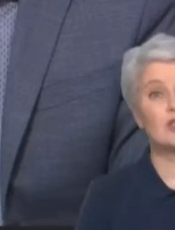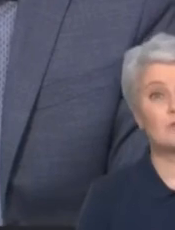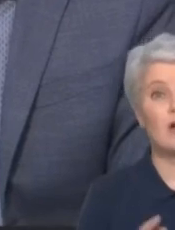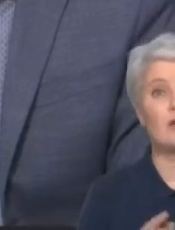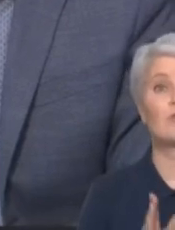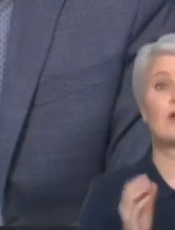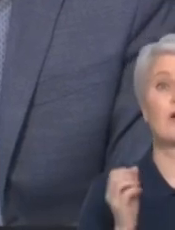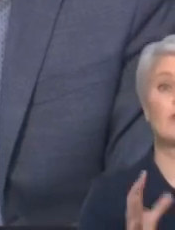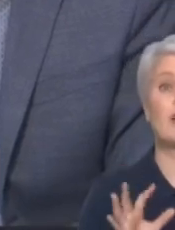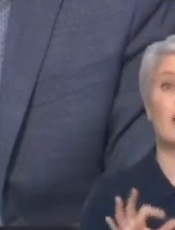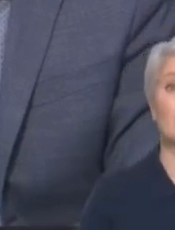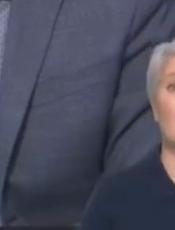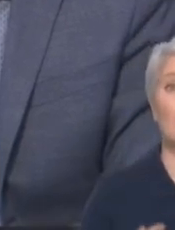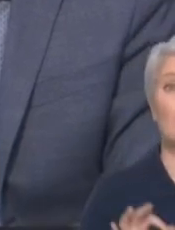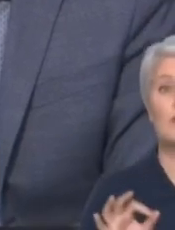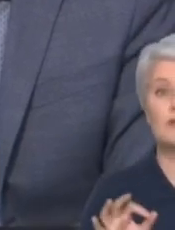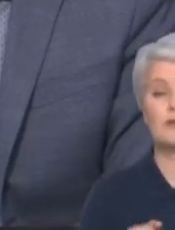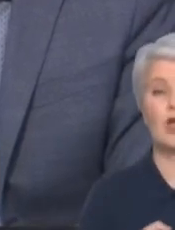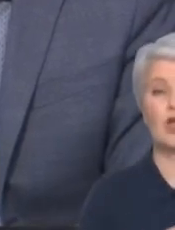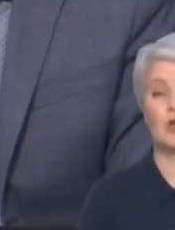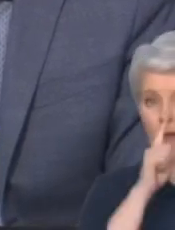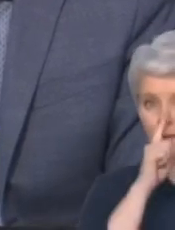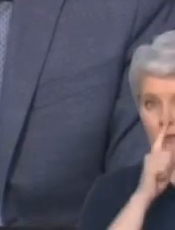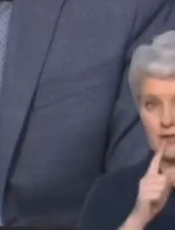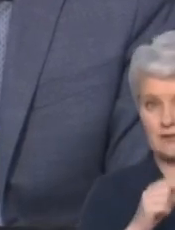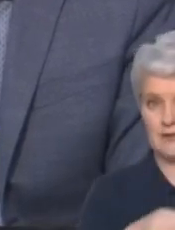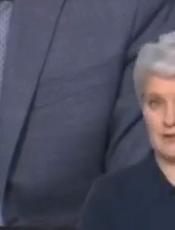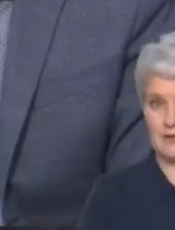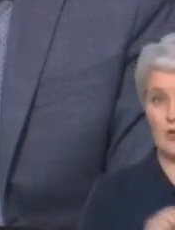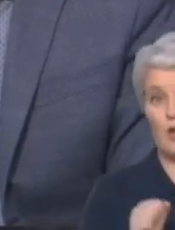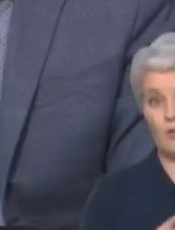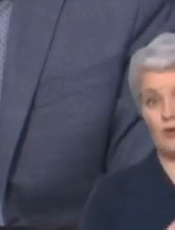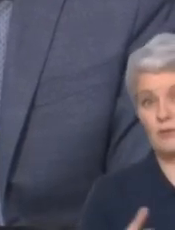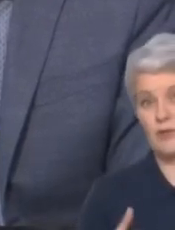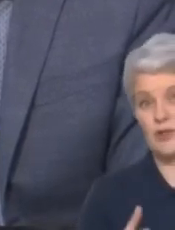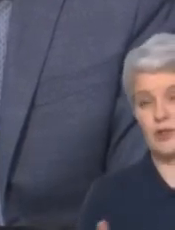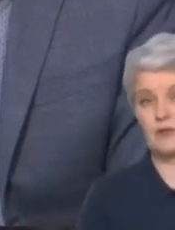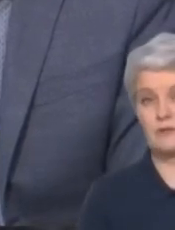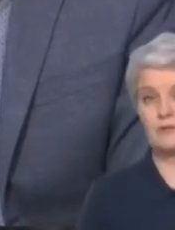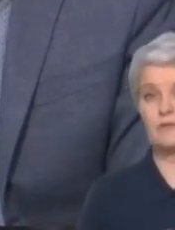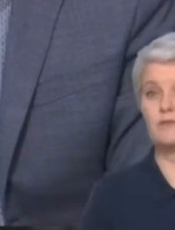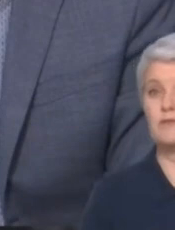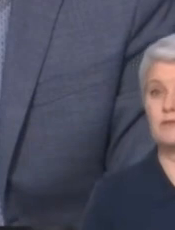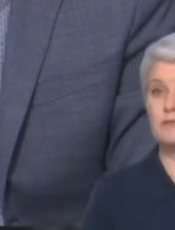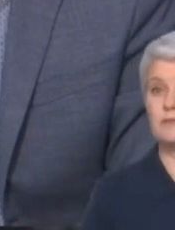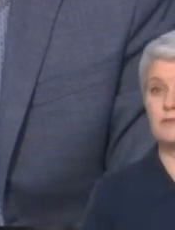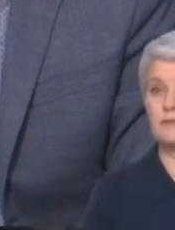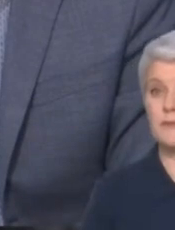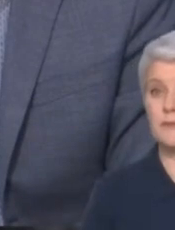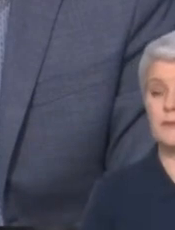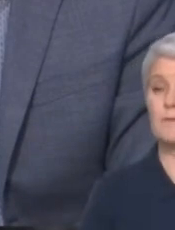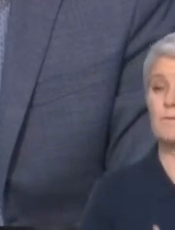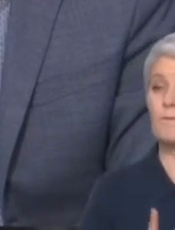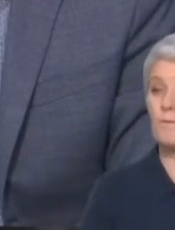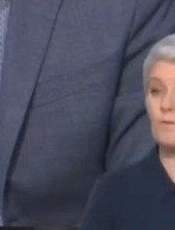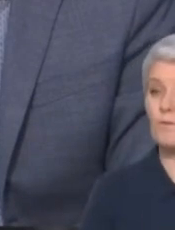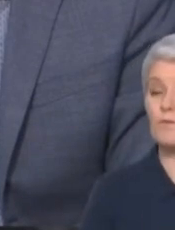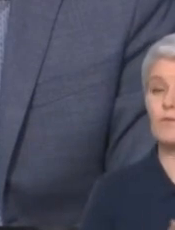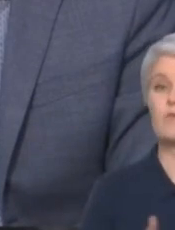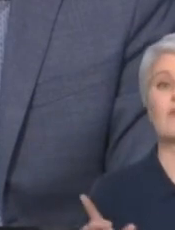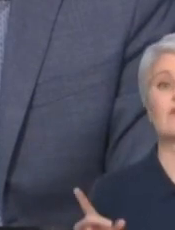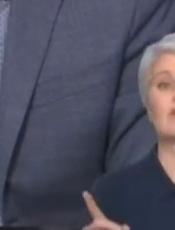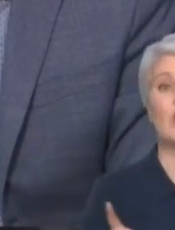це буде просто пропорційно до місяця зараховано. Можна і більше сплачувати. Наприклад, сплата в